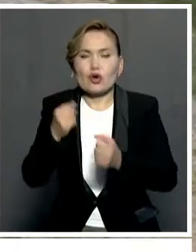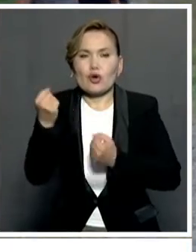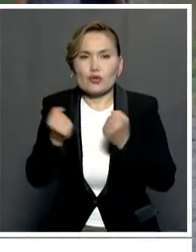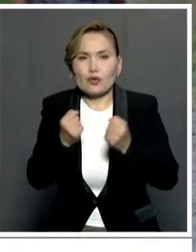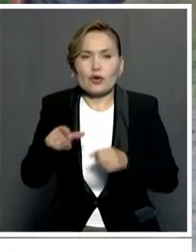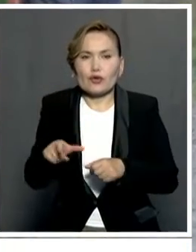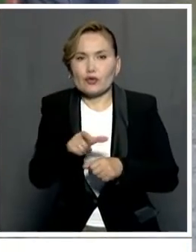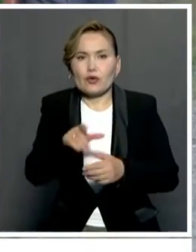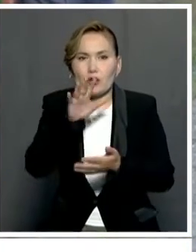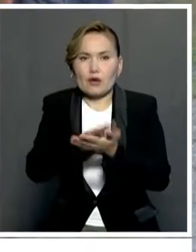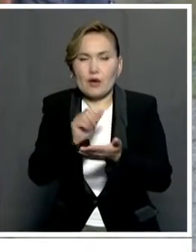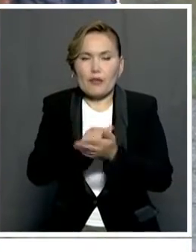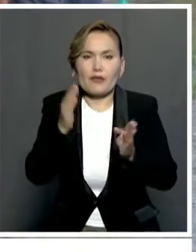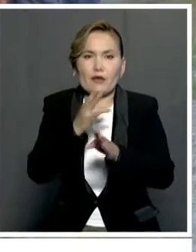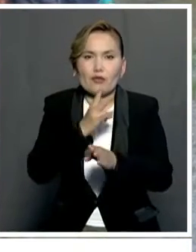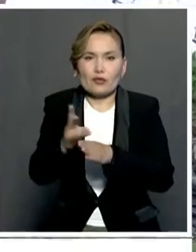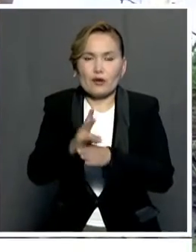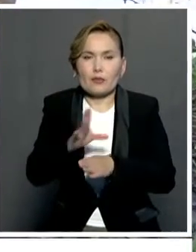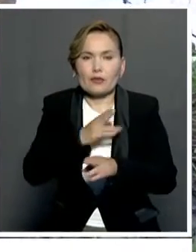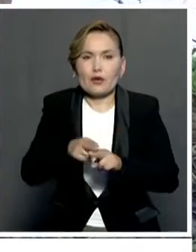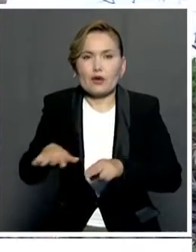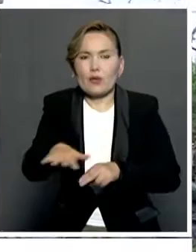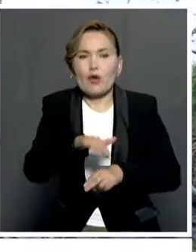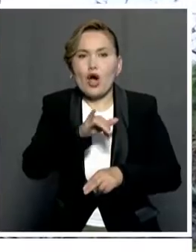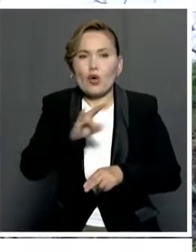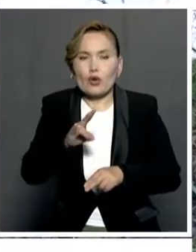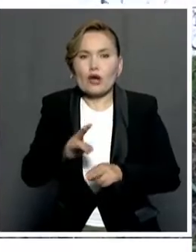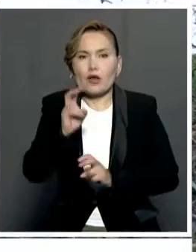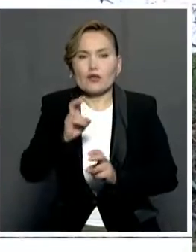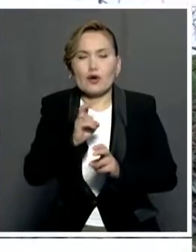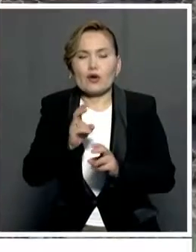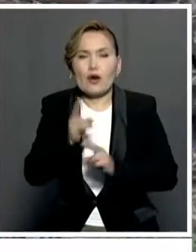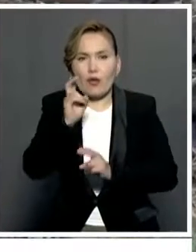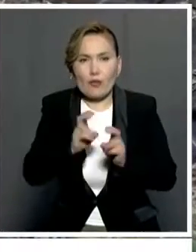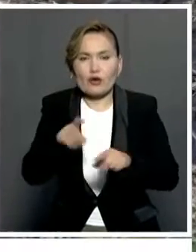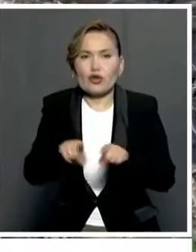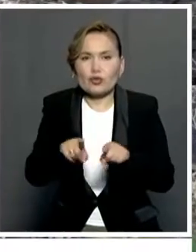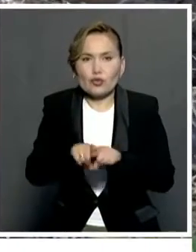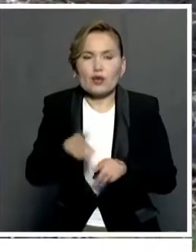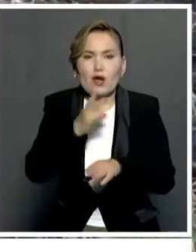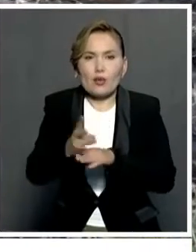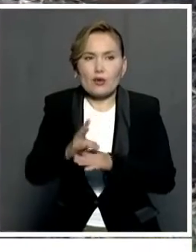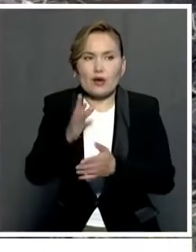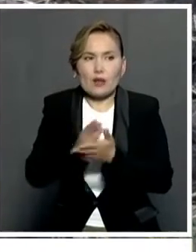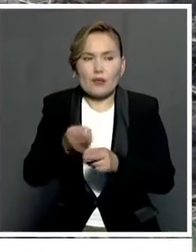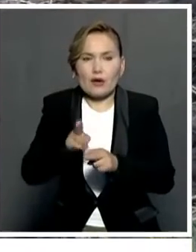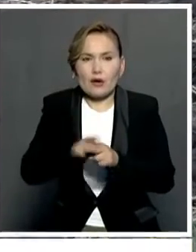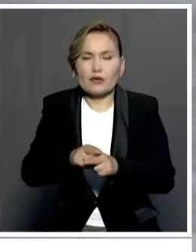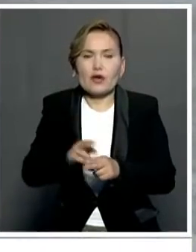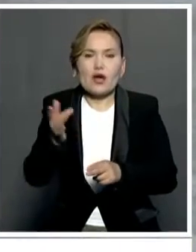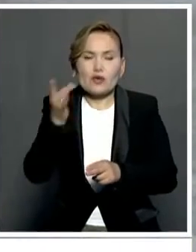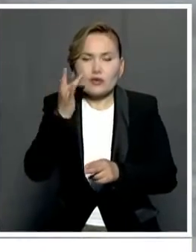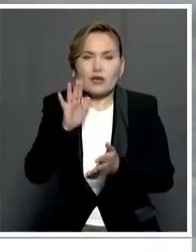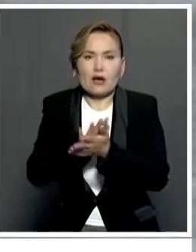қоймай, табиғатқа да зиянын тигізуде. Бұл аралықта уран өндіруші компанияның да техникалары жүреді. Жолдың бойында белгісі сұйықтық бірнеше